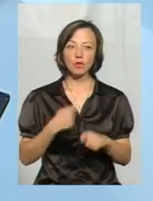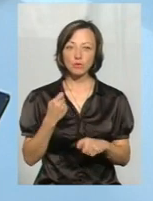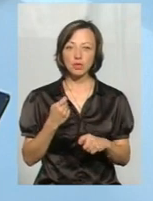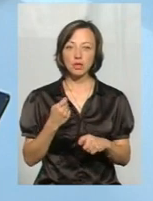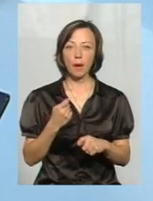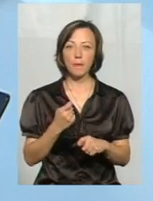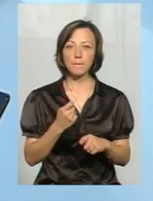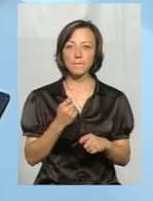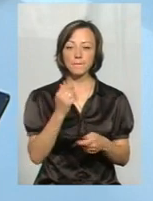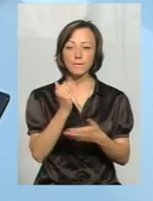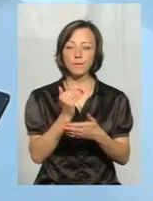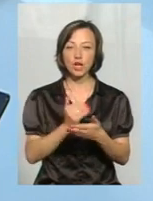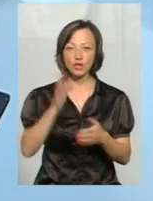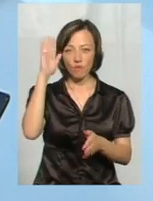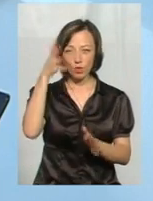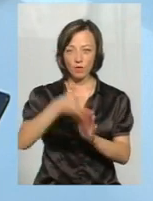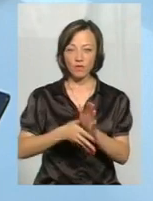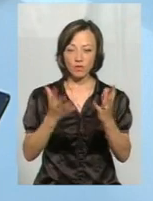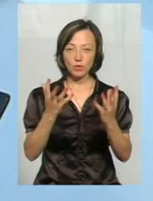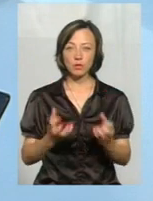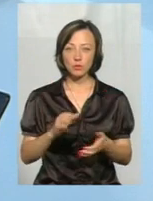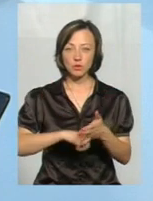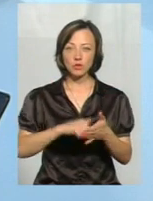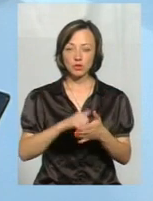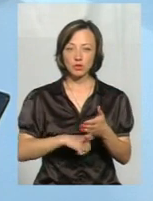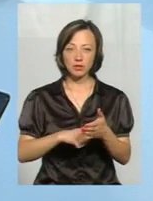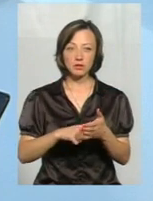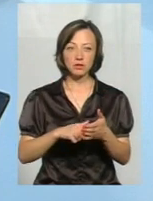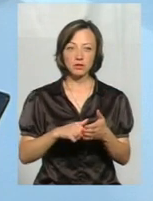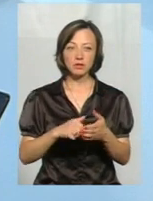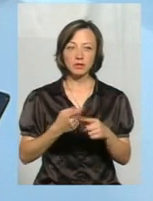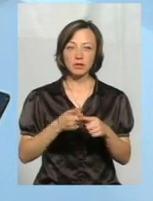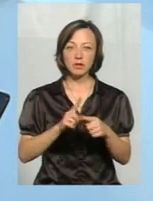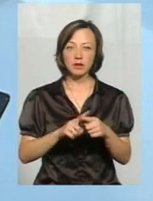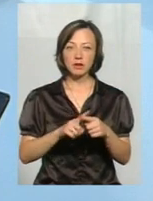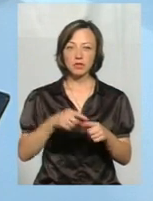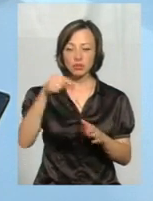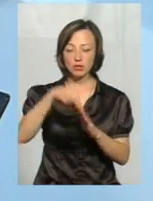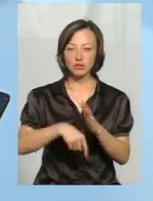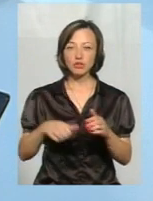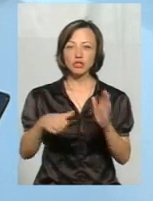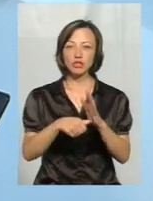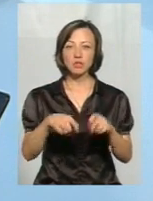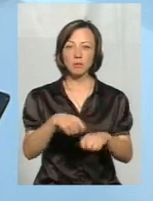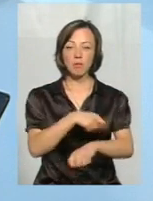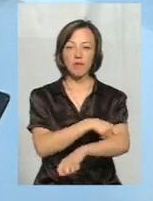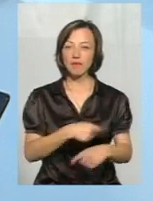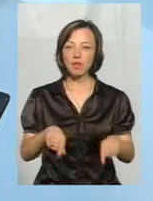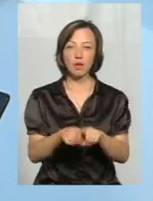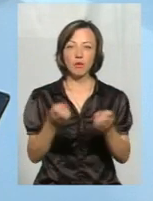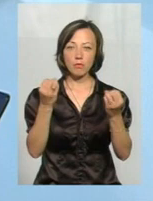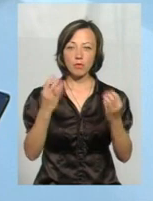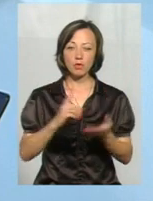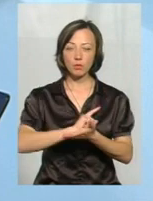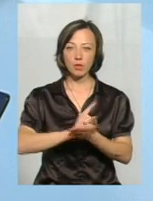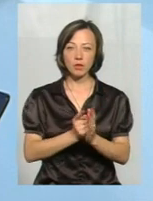мережі водовідвідної, яке потягнуло за собою, затягнуло часть ґрунта. Та мережа знаходиться на глибині 6 метрів, і не так просто її швиденько,